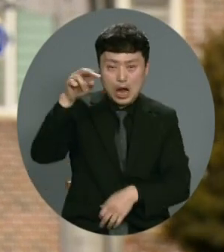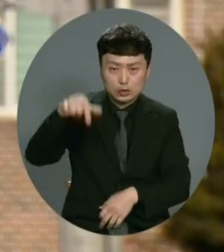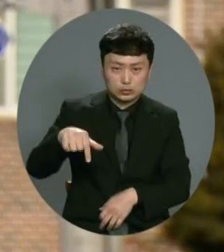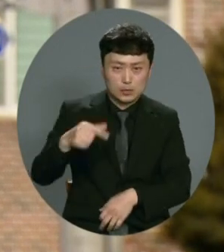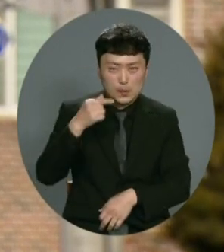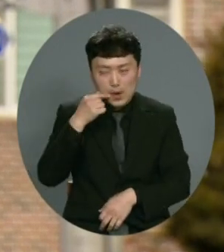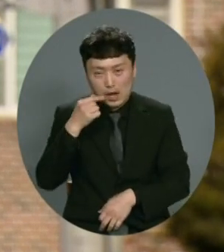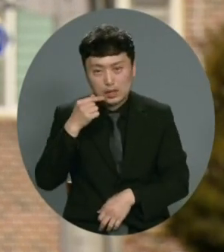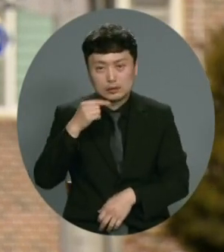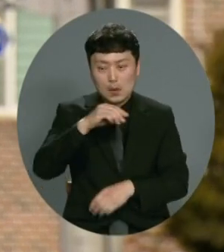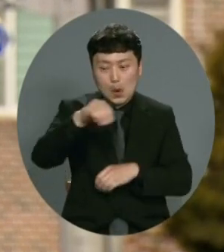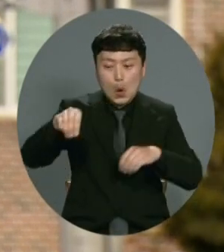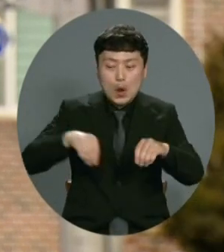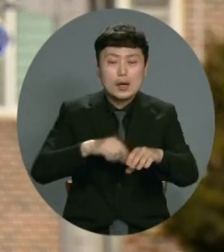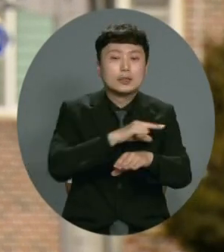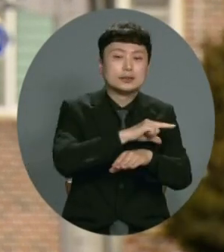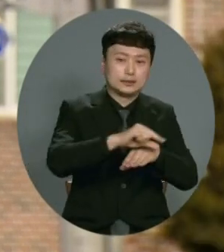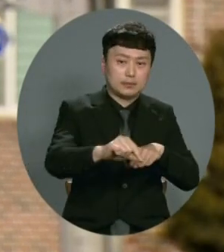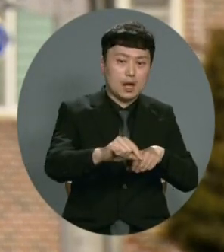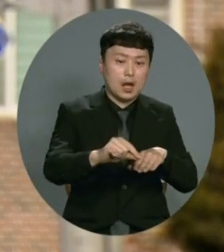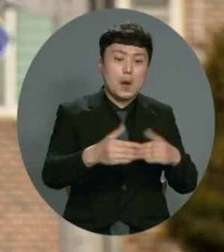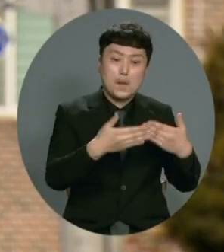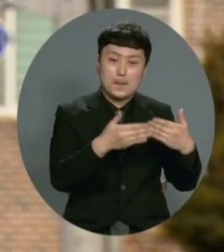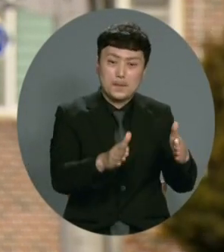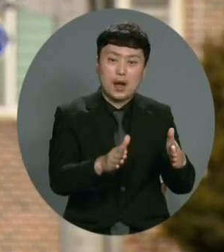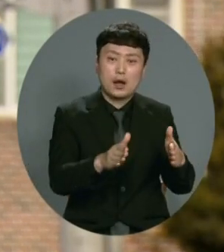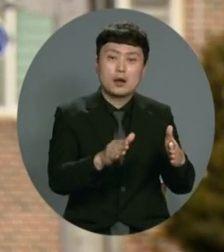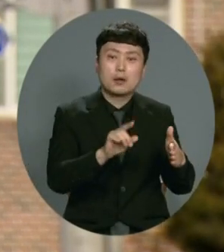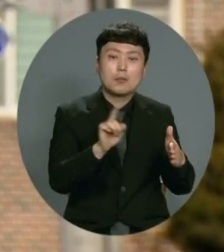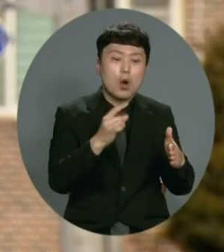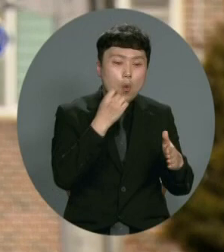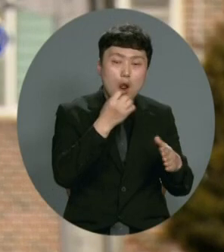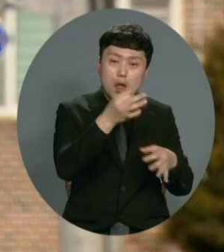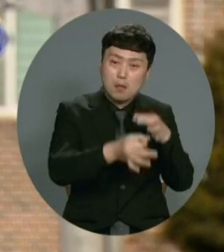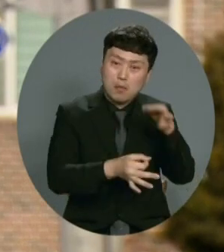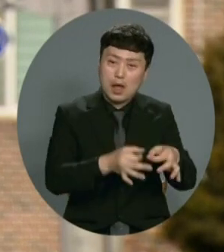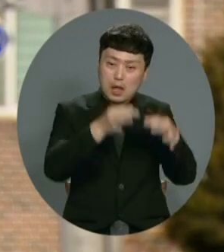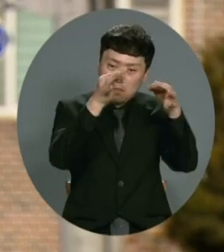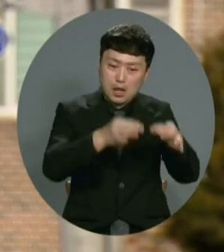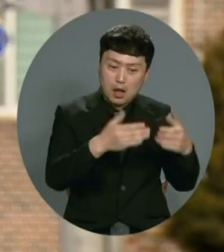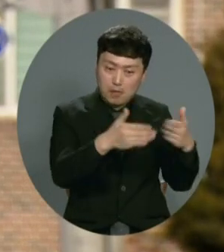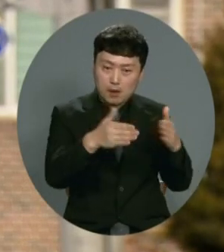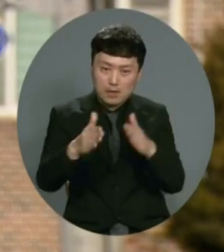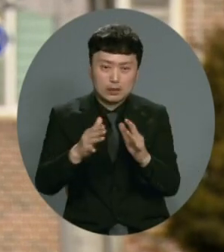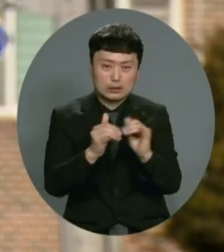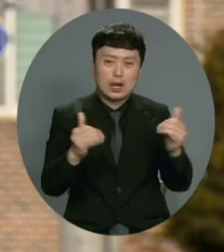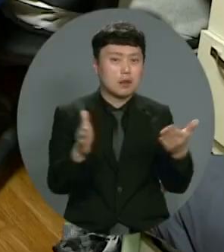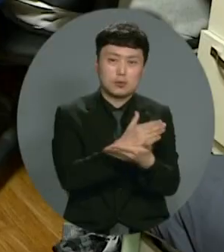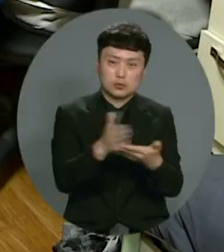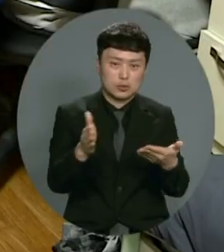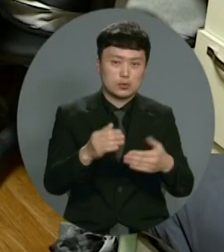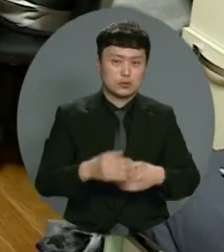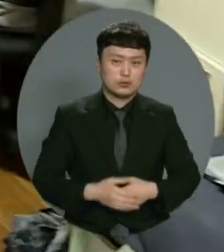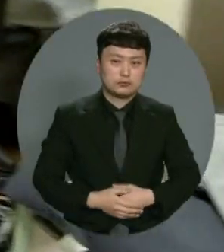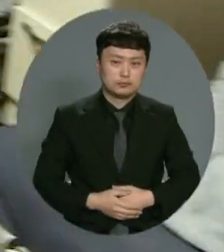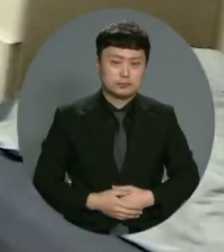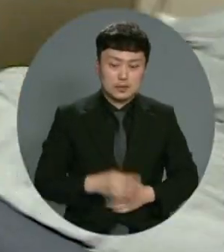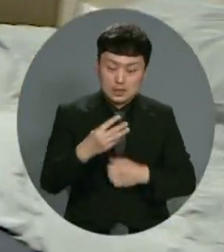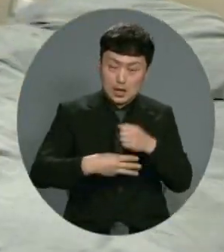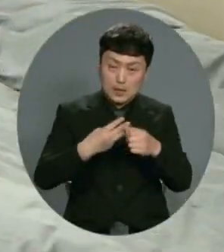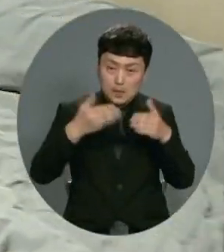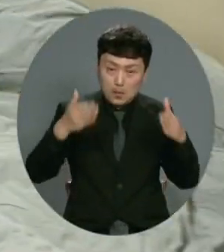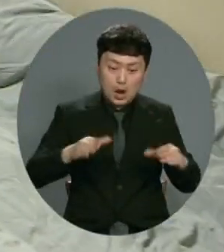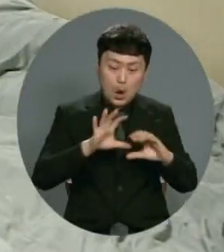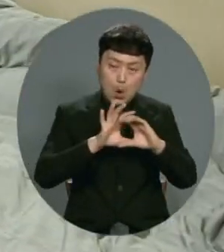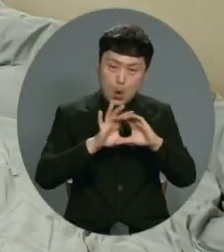우리 지역의 사정은 좀 다릅니다 월세값이 내렸거나 오히려 공실인 경우도 있습니다 최근 3년